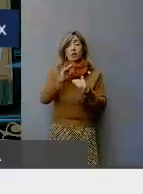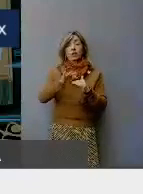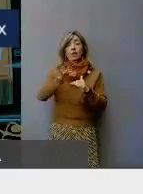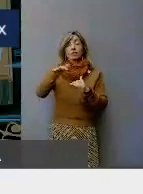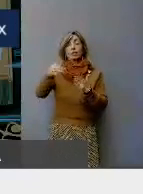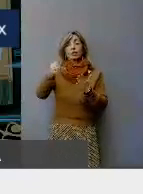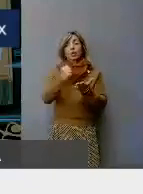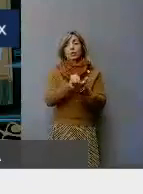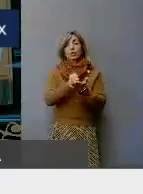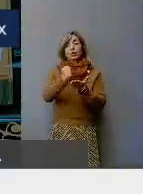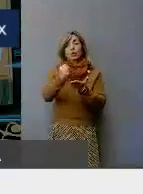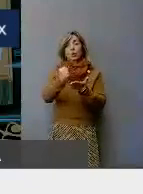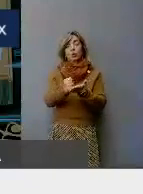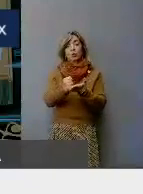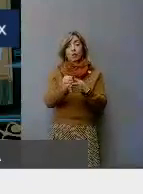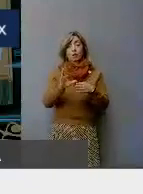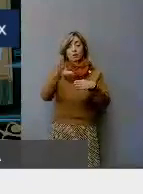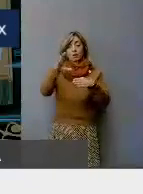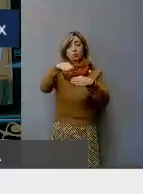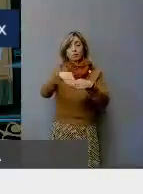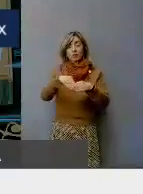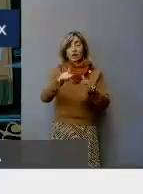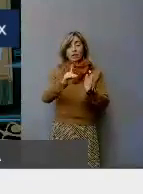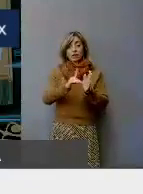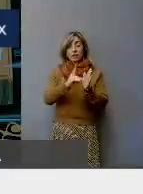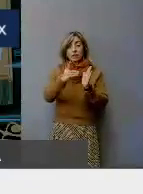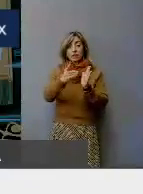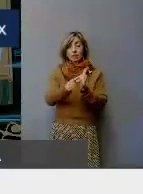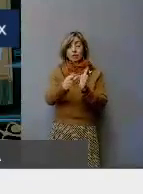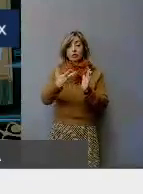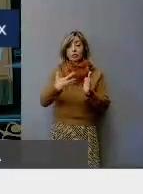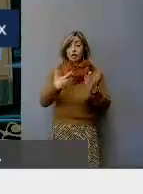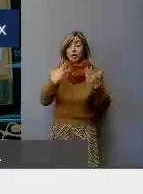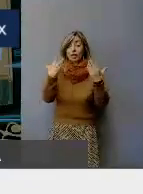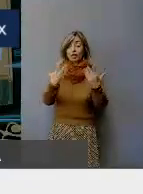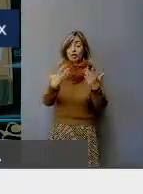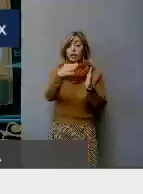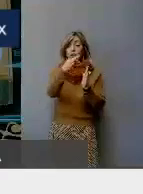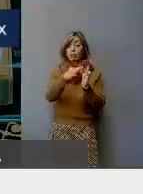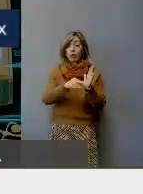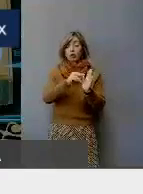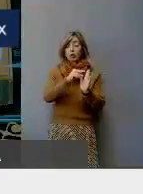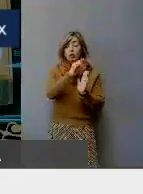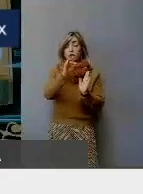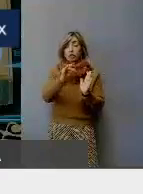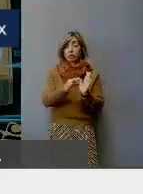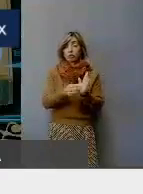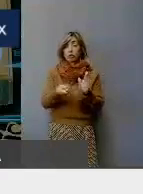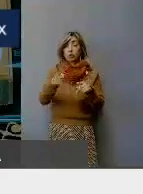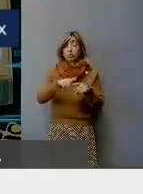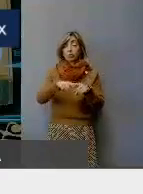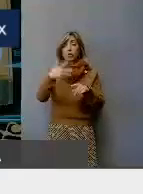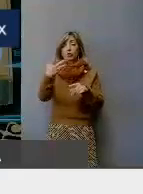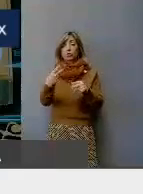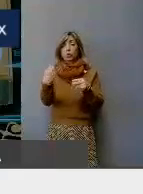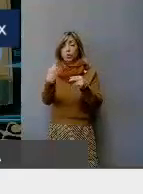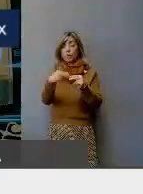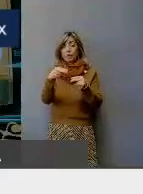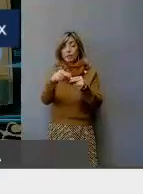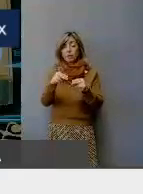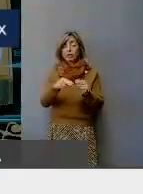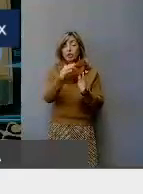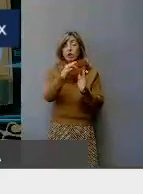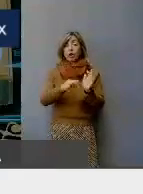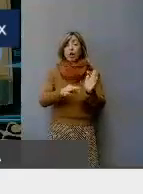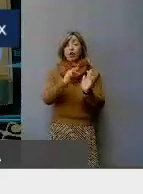della delibera abbiamo rispettivamente dieci ordini del giorno e cinque emendamenti ordini del giorno il